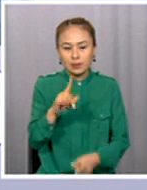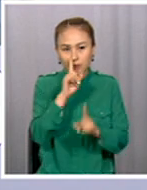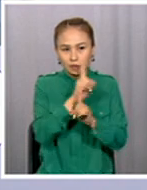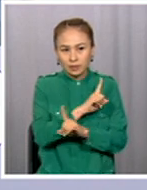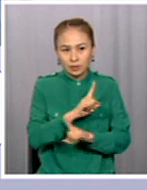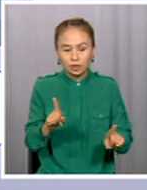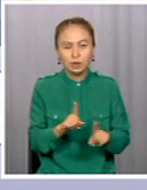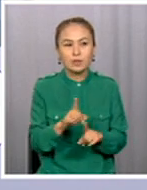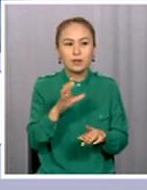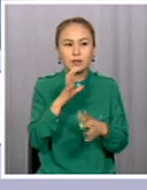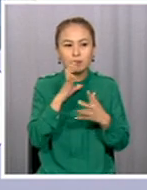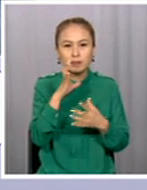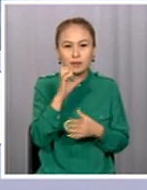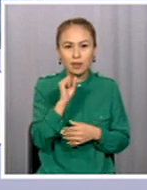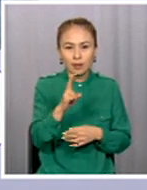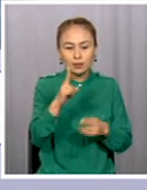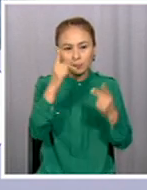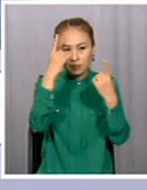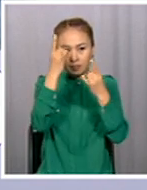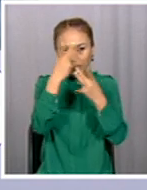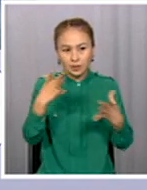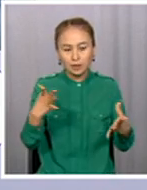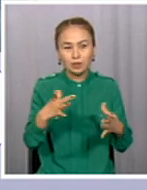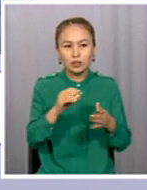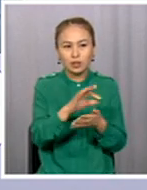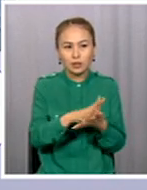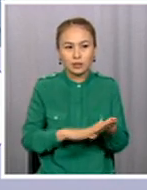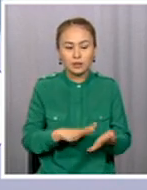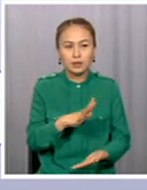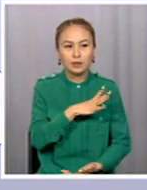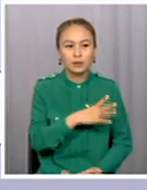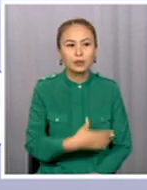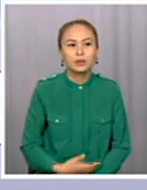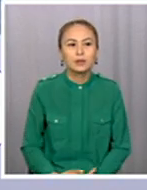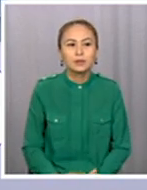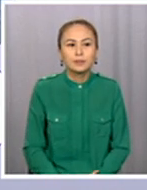ерекшеліктермен сақ мәдениетін жалғастырған екен.